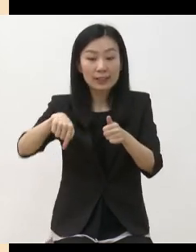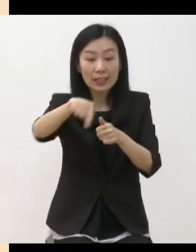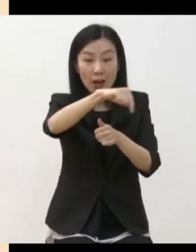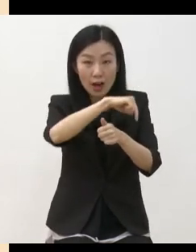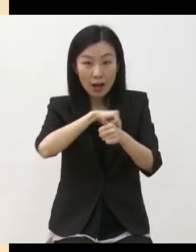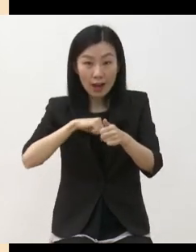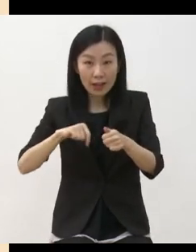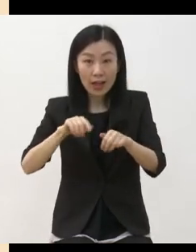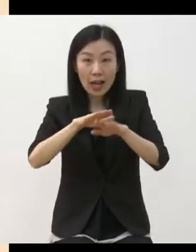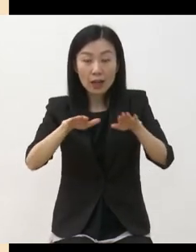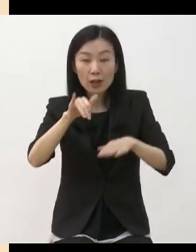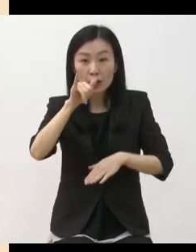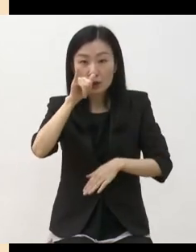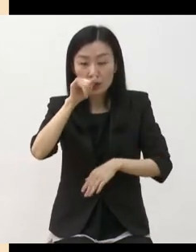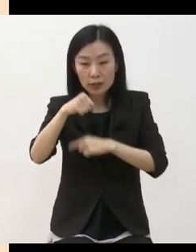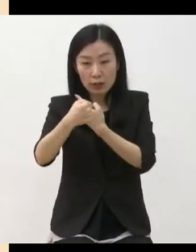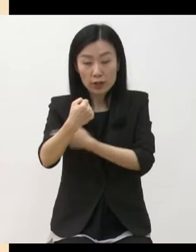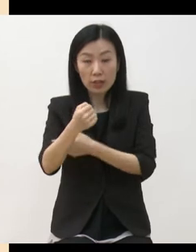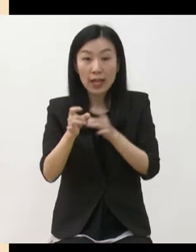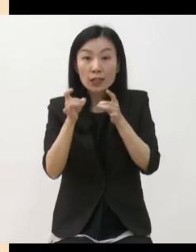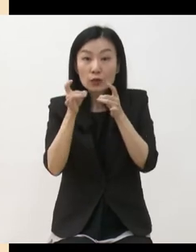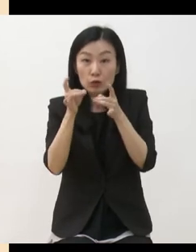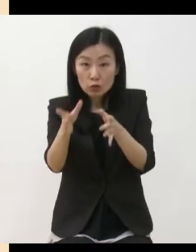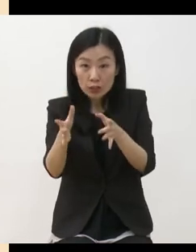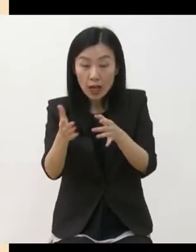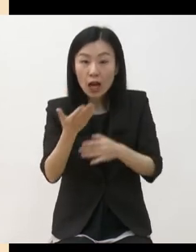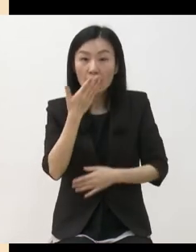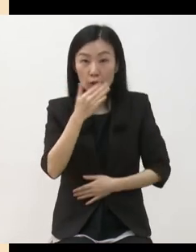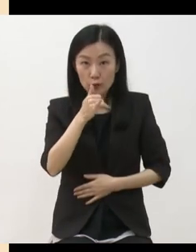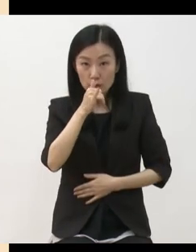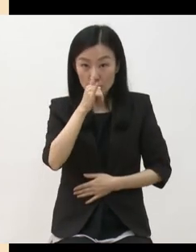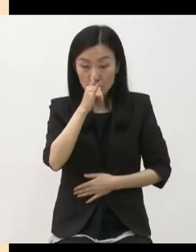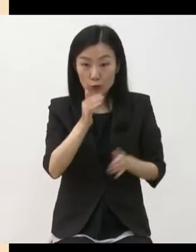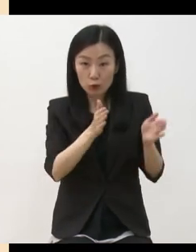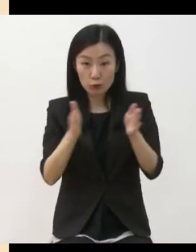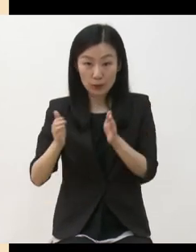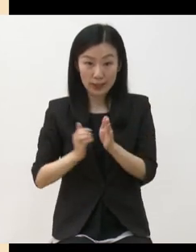역량들에 투자할 수 있도록 조치했습니다